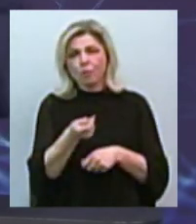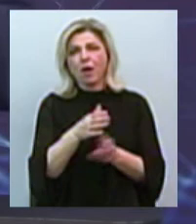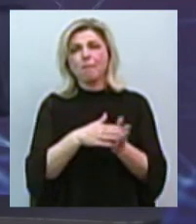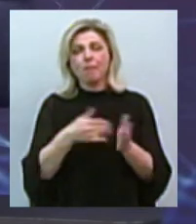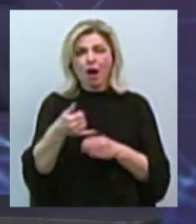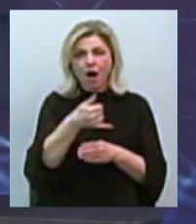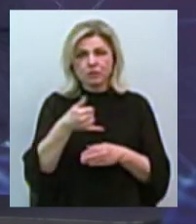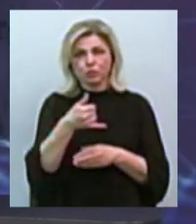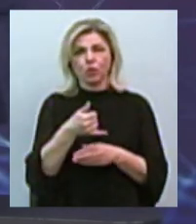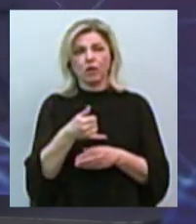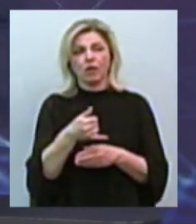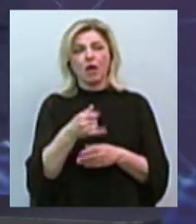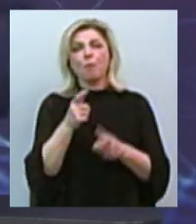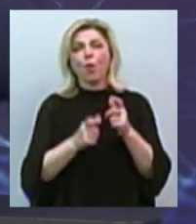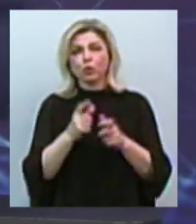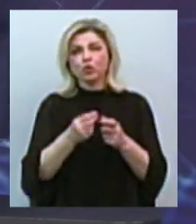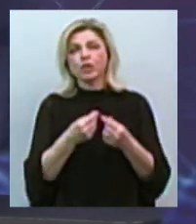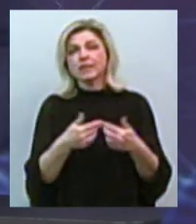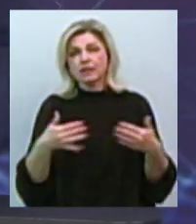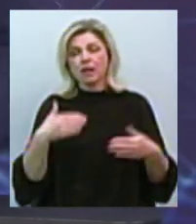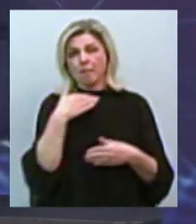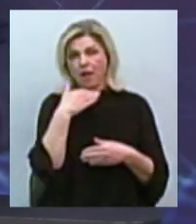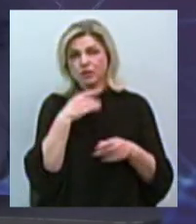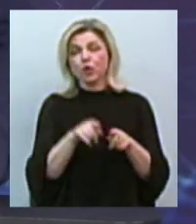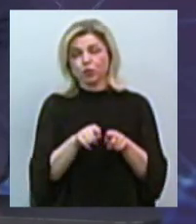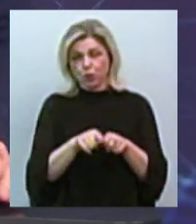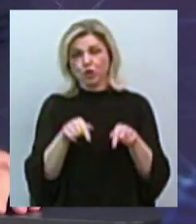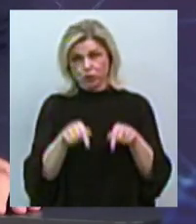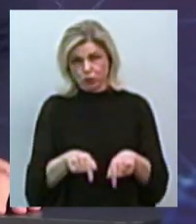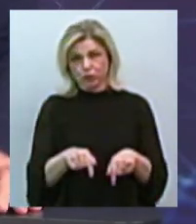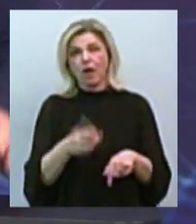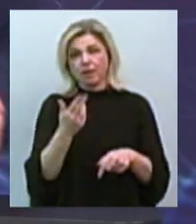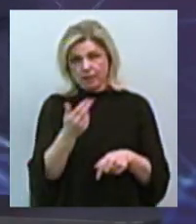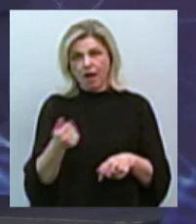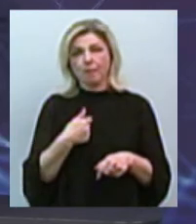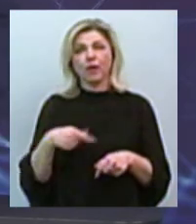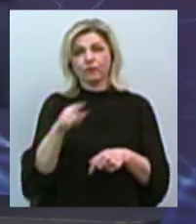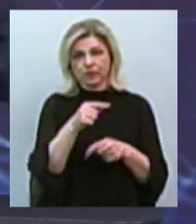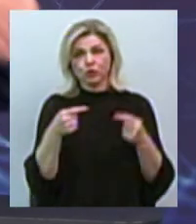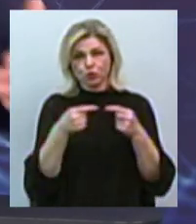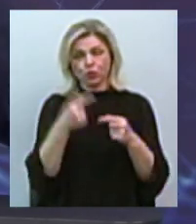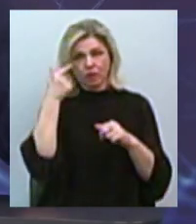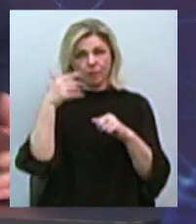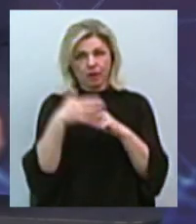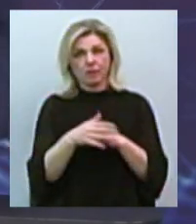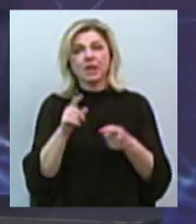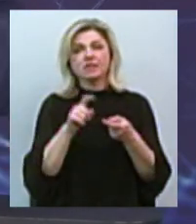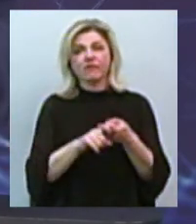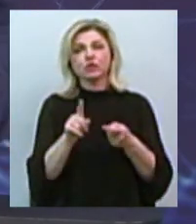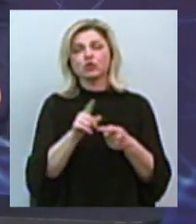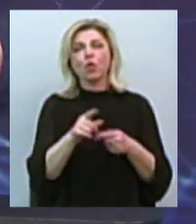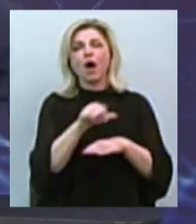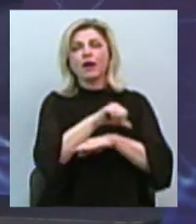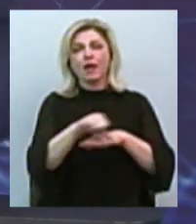масло, молочные изделия, мясо тоже отсюда. Да, мы четко понимаем, что в связи с вот этим карантином на границах, с